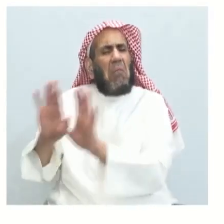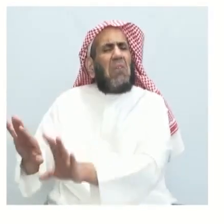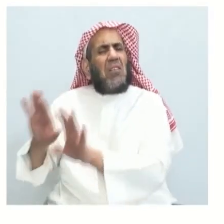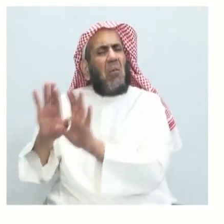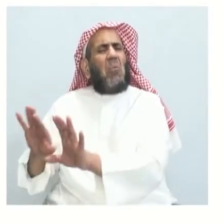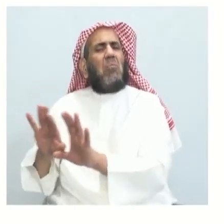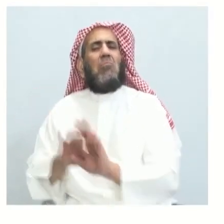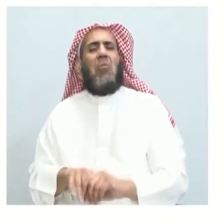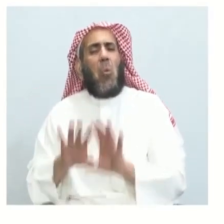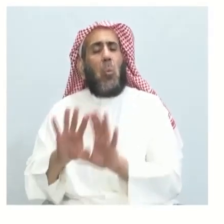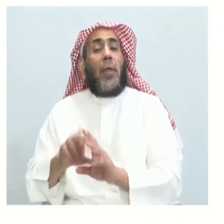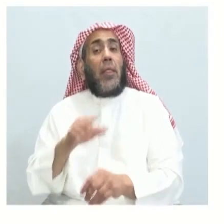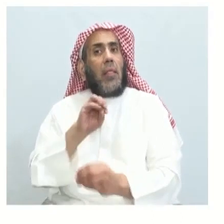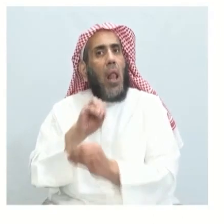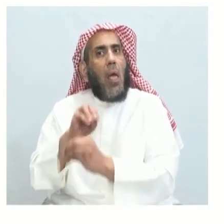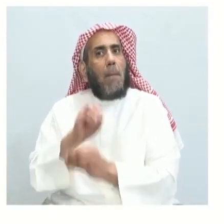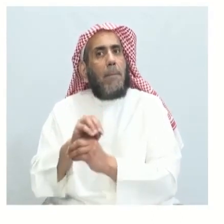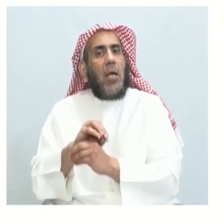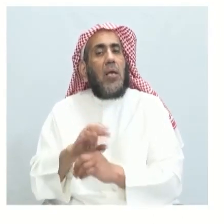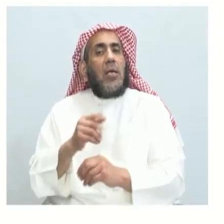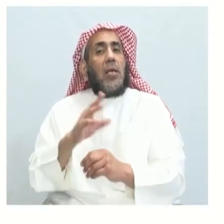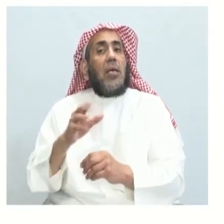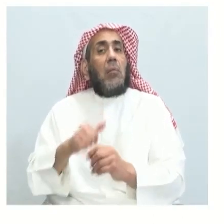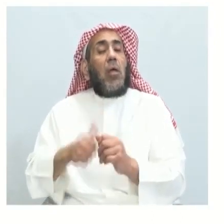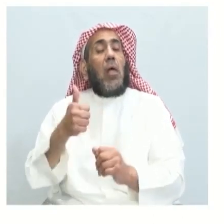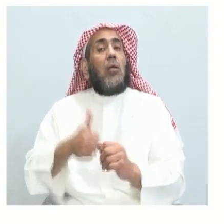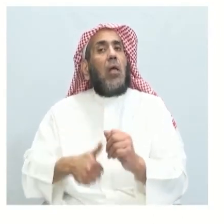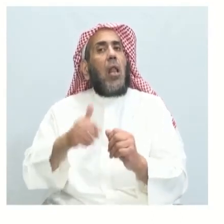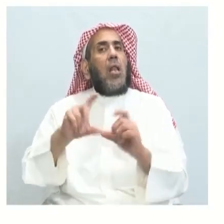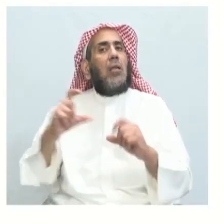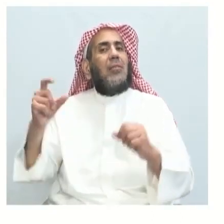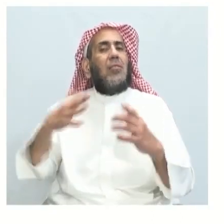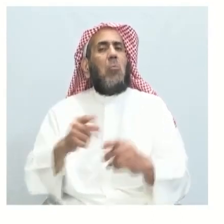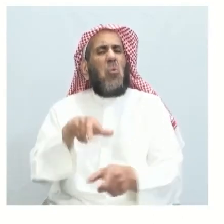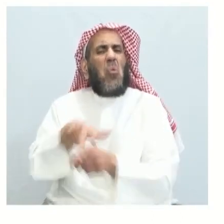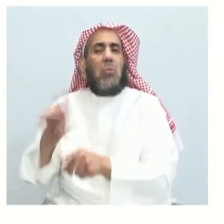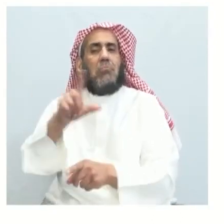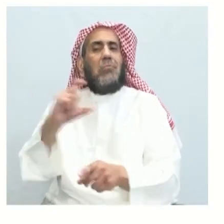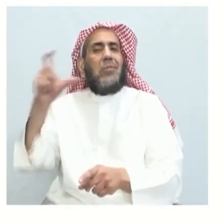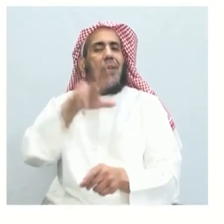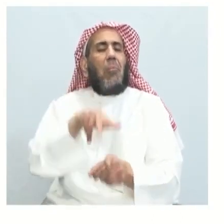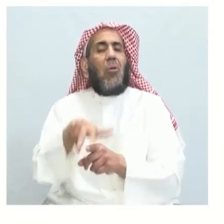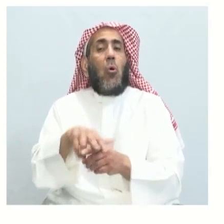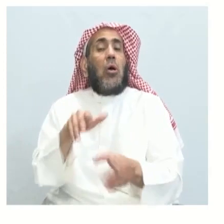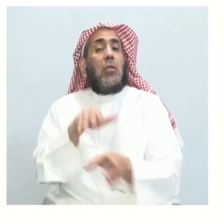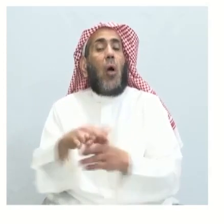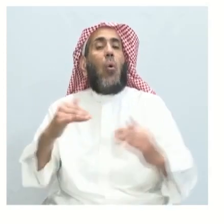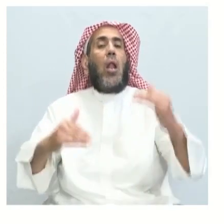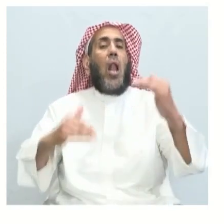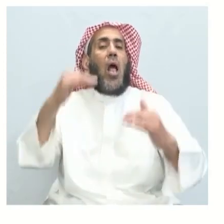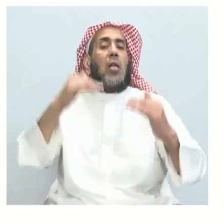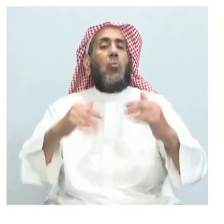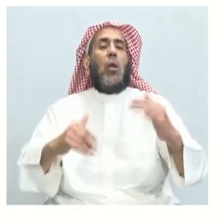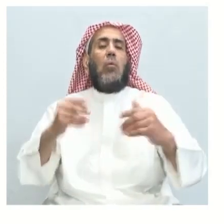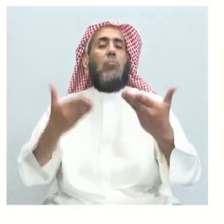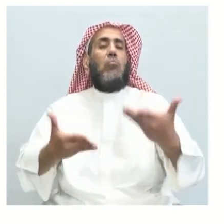فرغوا انفسهم له معنى انهم حسنات الاسلام والاسلام ليس ظلم وانما الاسلام هي الدعوه ال العدل والدعوه الى